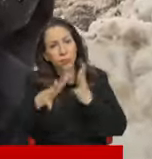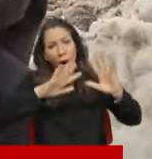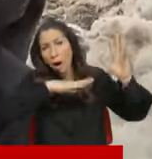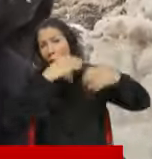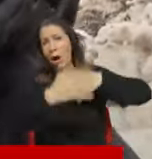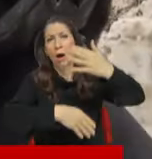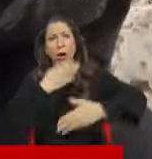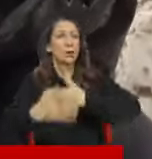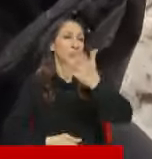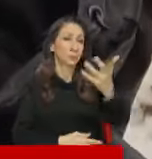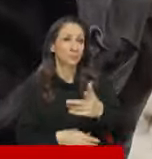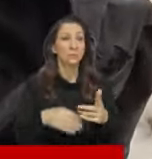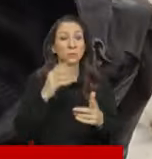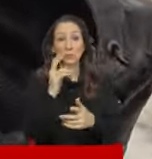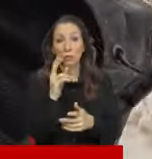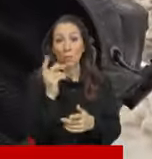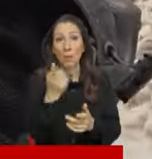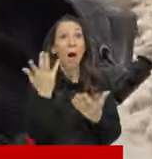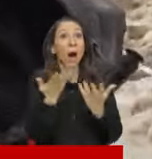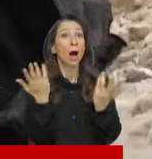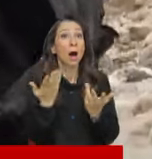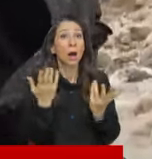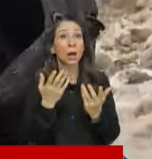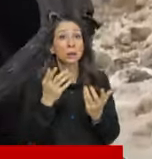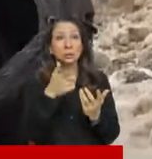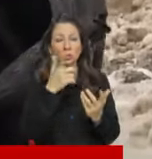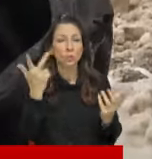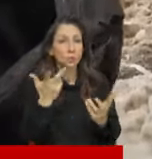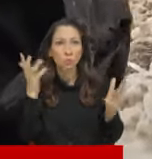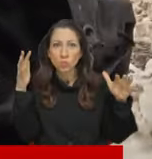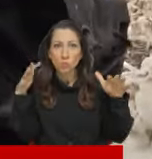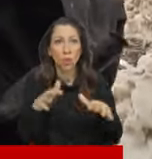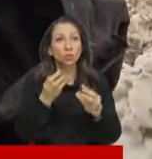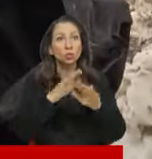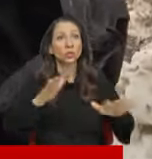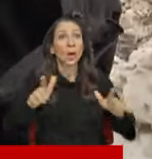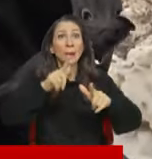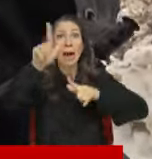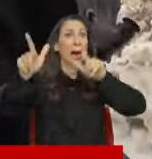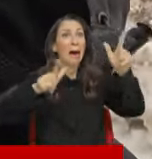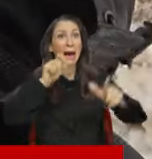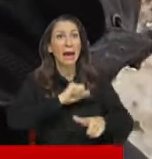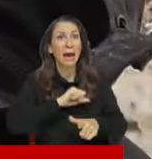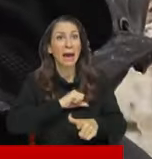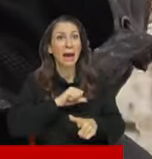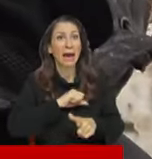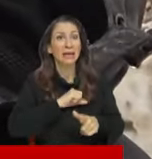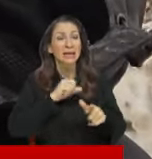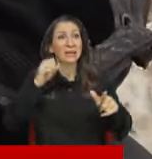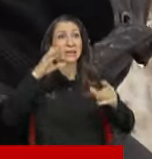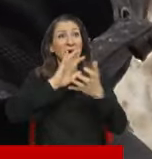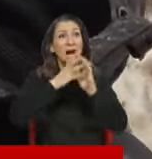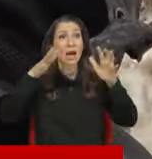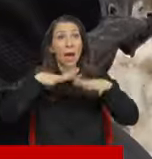aşağı düşmüş yani bayağı bir ses geldi Çocuklar bağırdı Dedi çık geliyor